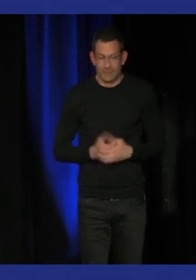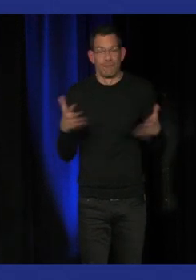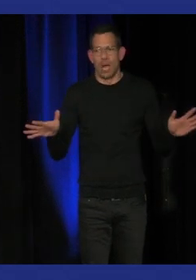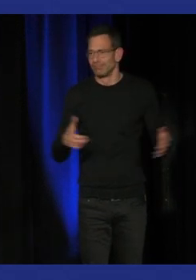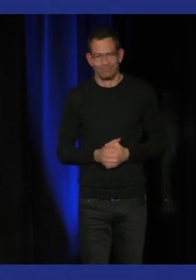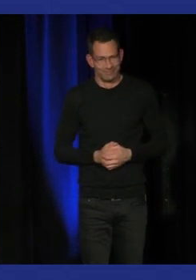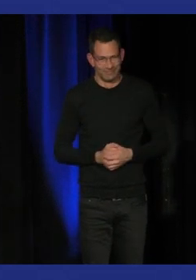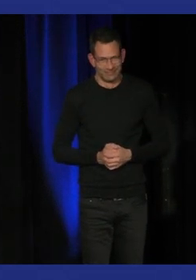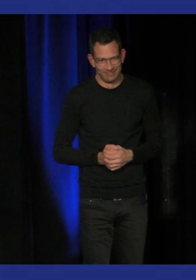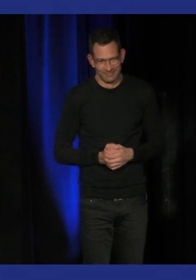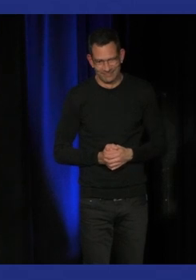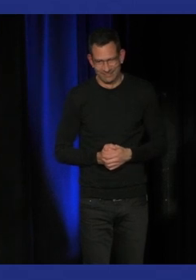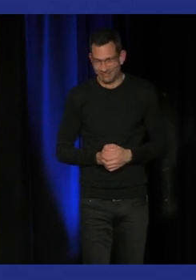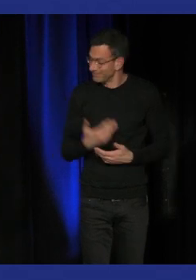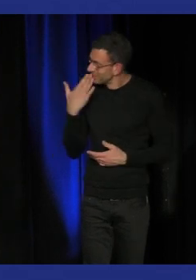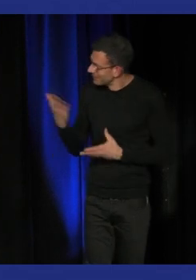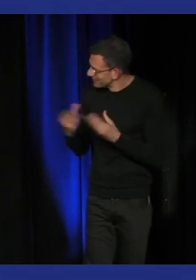Voilà.